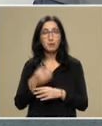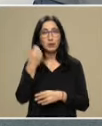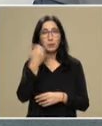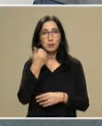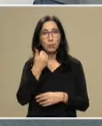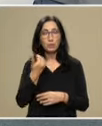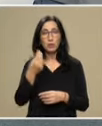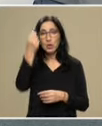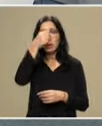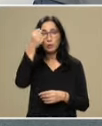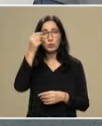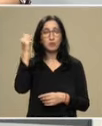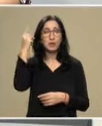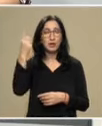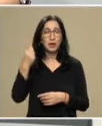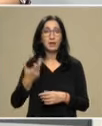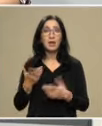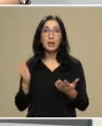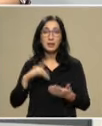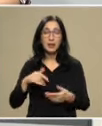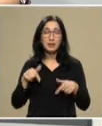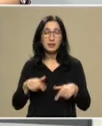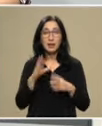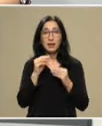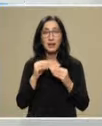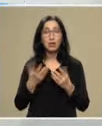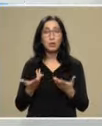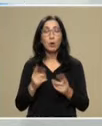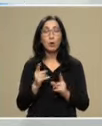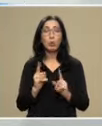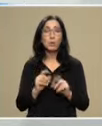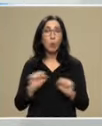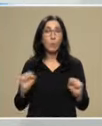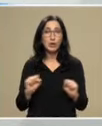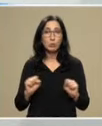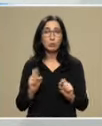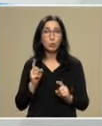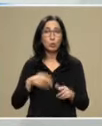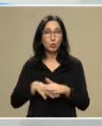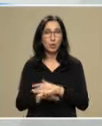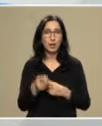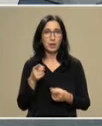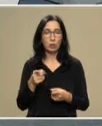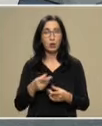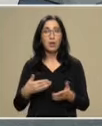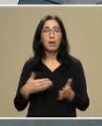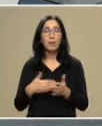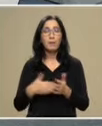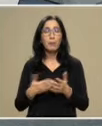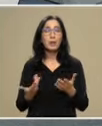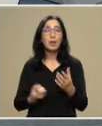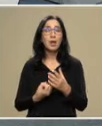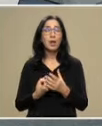използването на изкуствения интелект в образованието. Нека сега да споменем кои са пък опасностите, които крие той. Въпреки